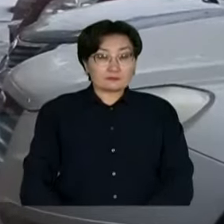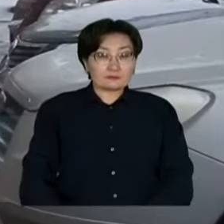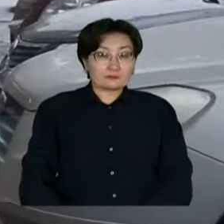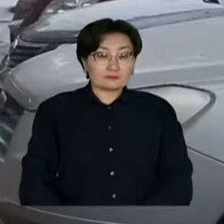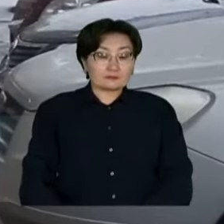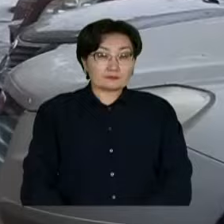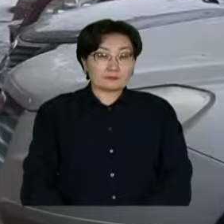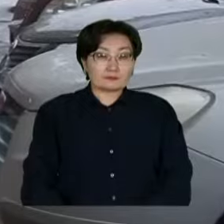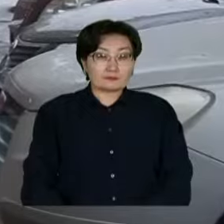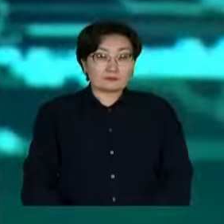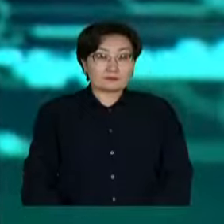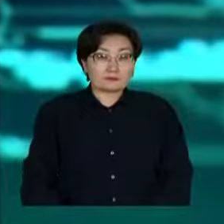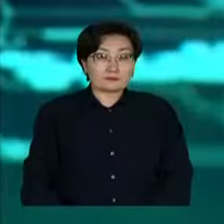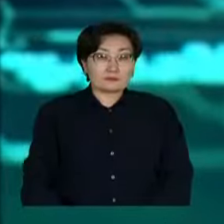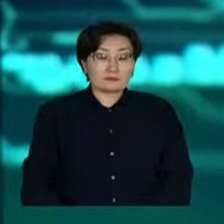телеарнасы, Ақтөбе.